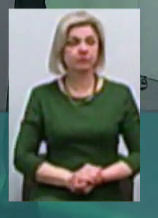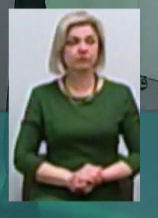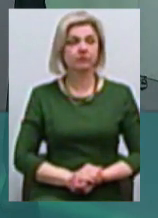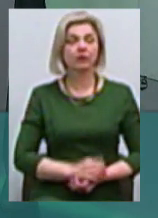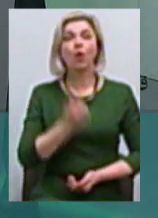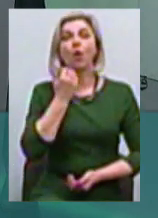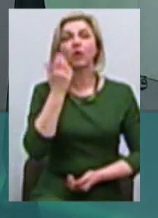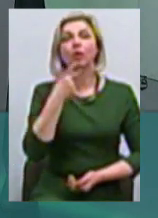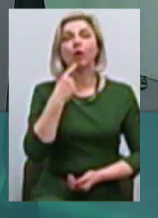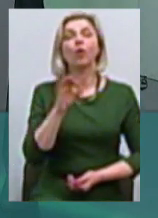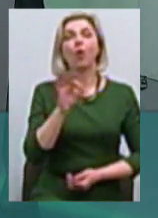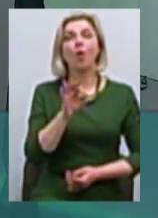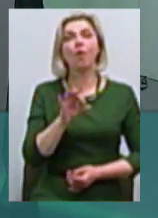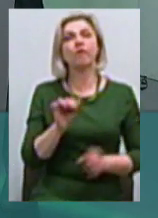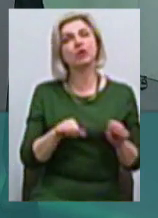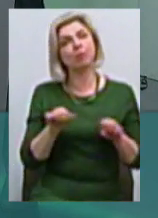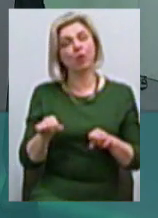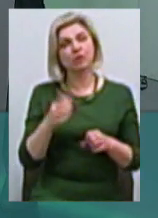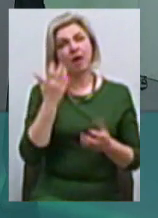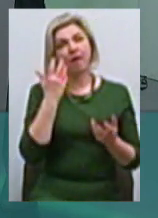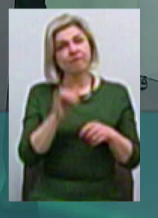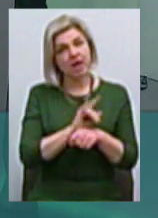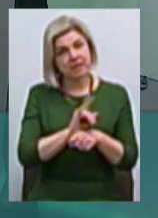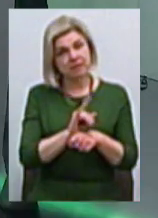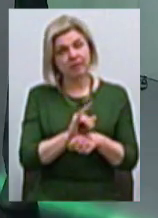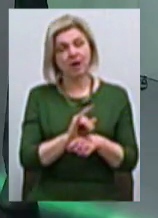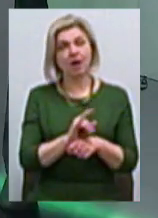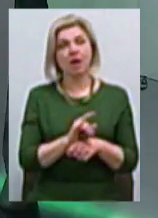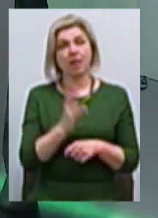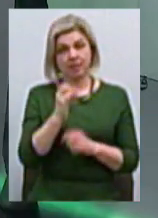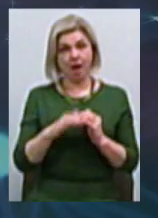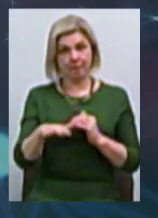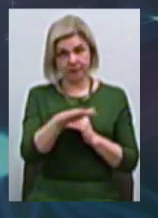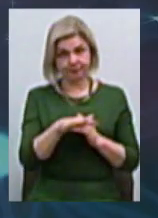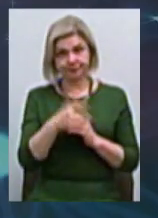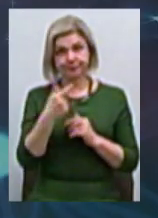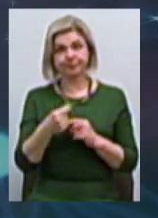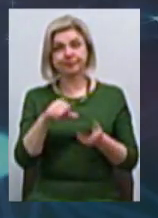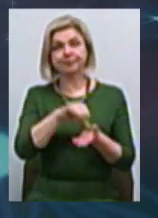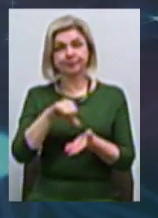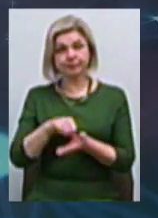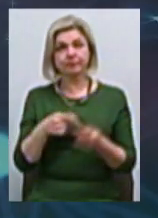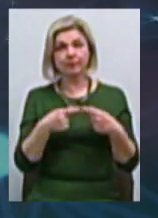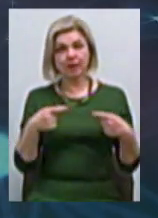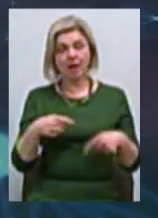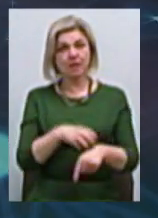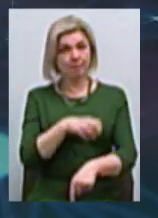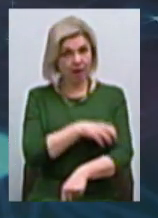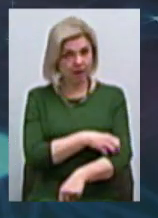про можливості для фальсифікації, на майданчику, де представники різних партій, різних кандидатів в даному